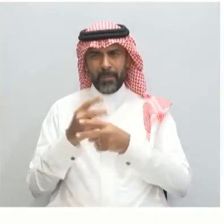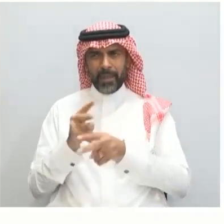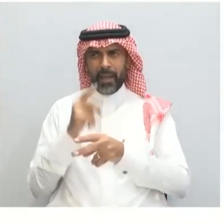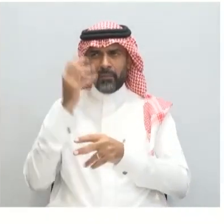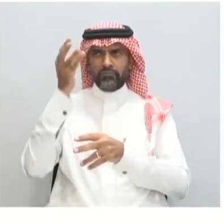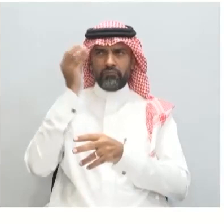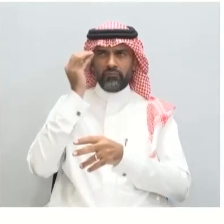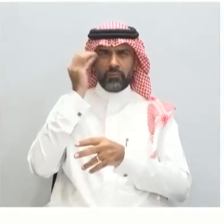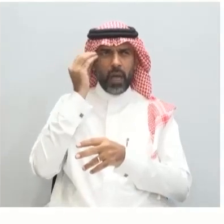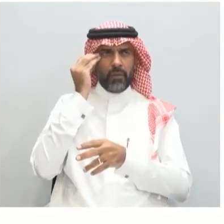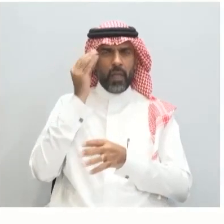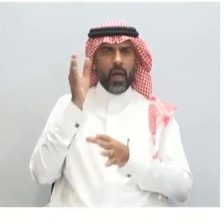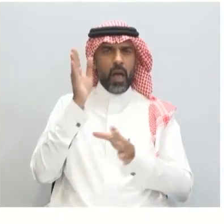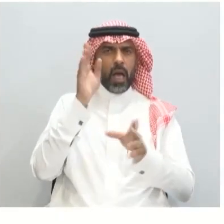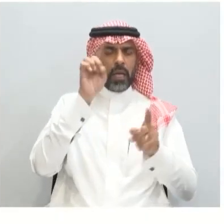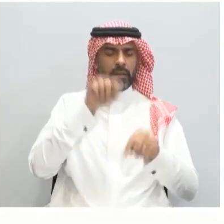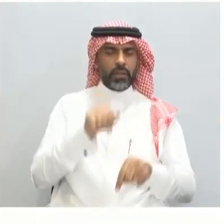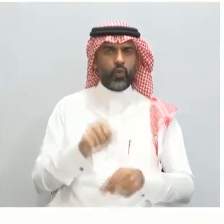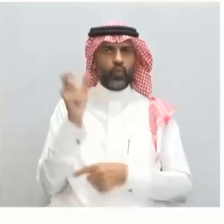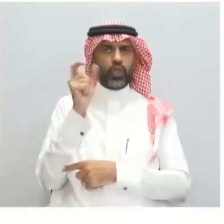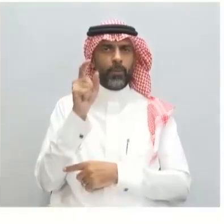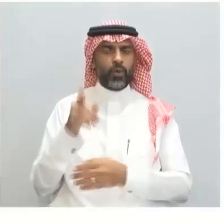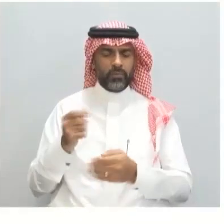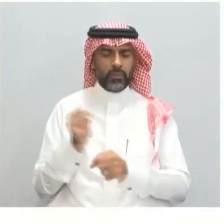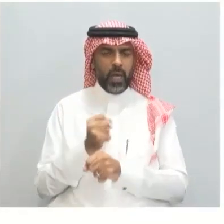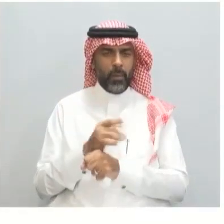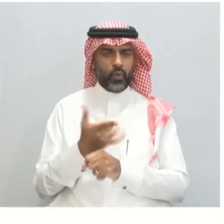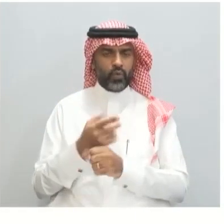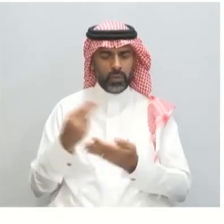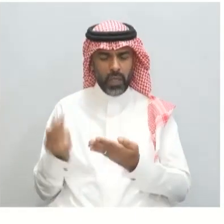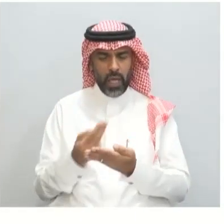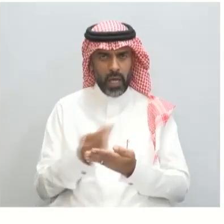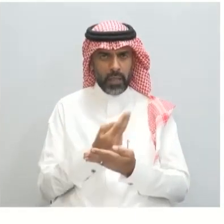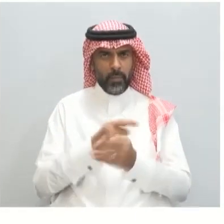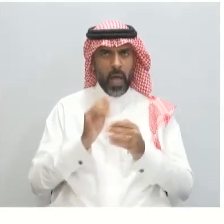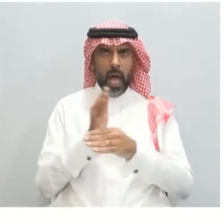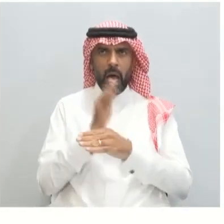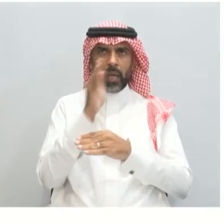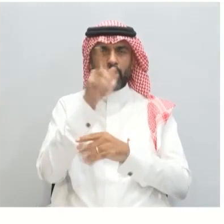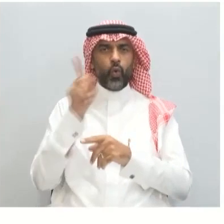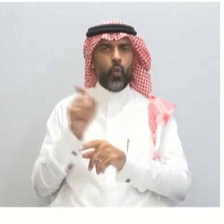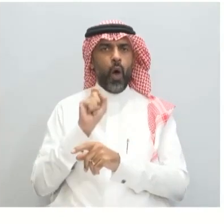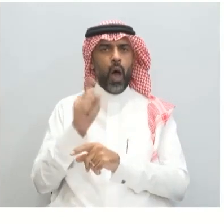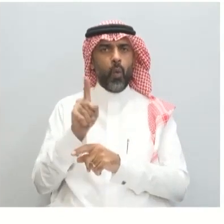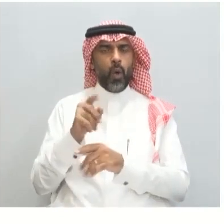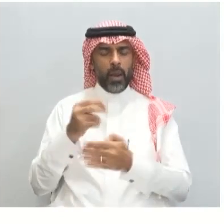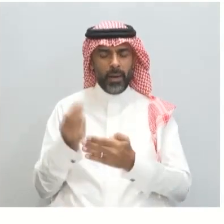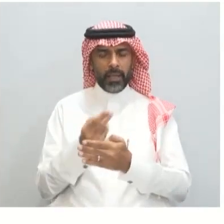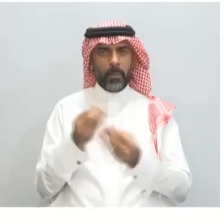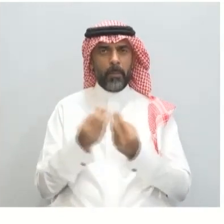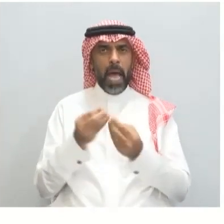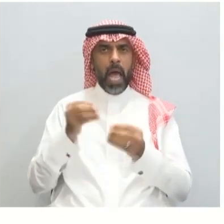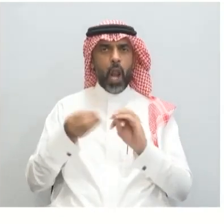ان وصلنا الى ما قام به المسلمون ابناء وبنات الطلاب من رسم للخريطه وهم اول من رسم الخريطه